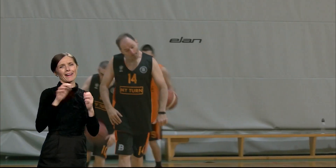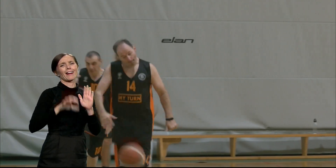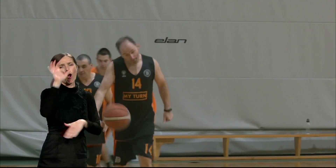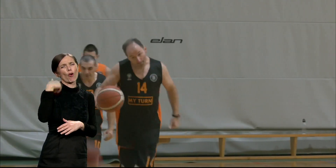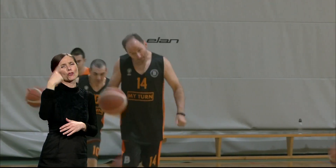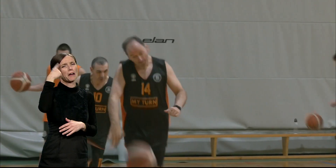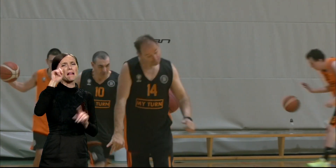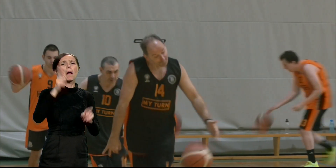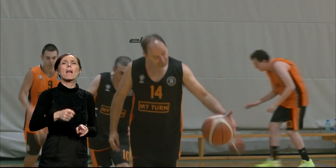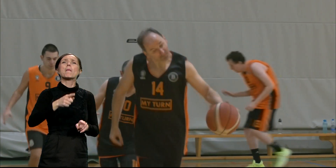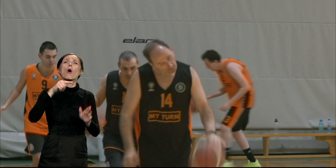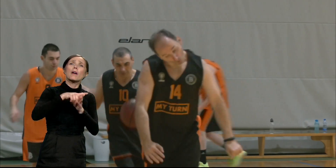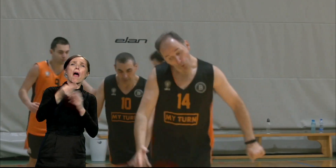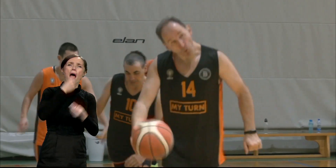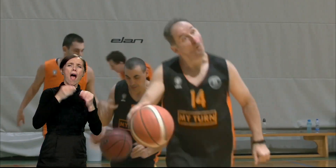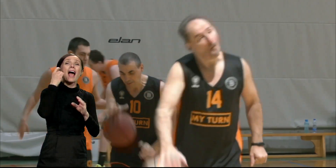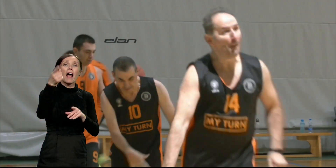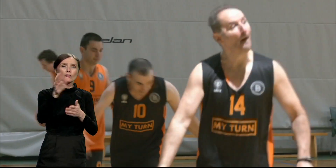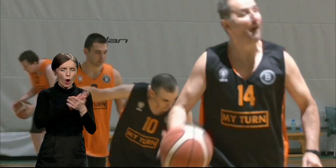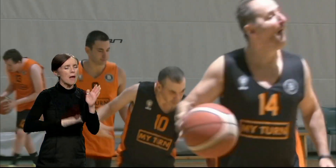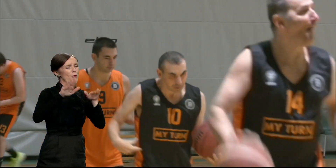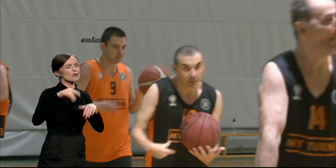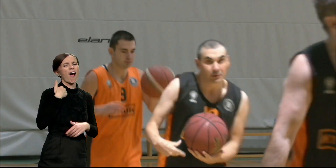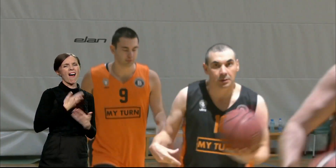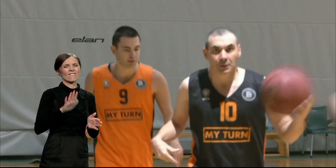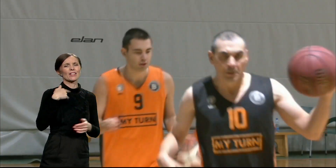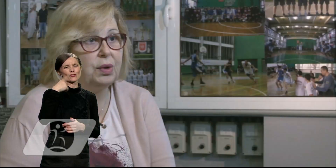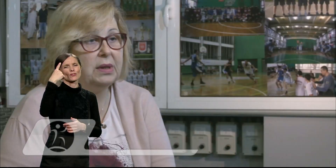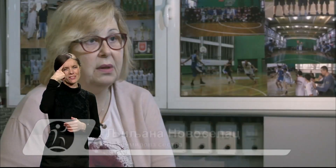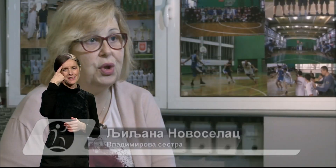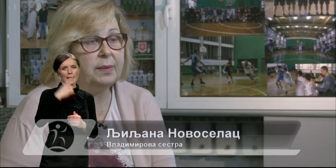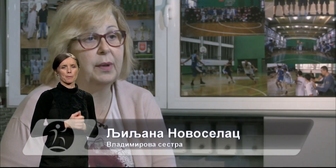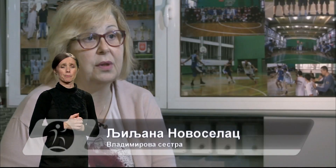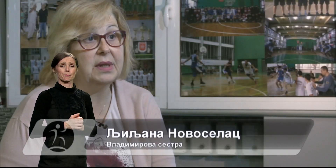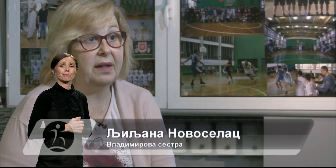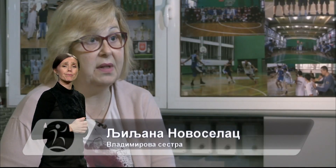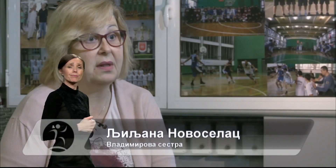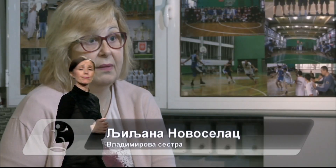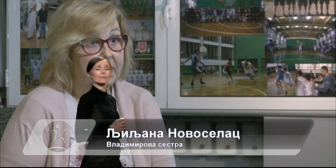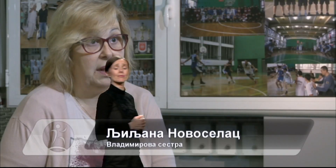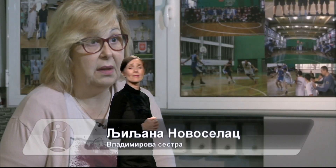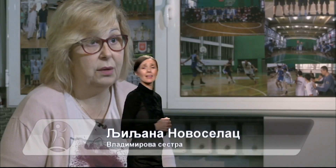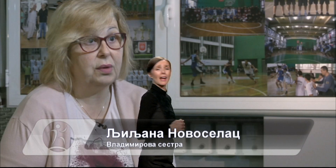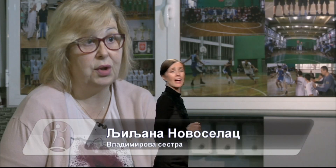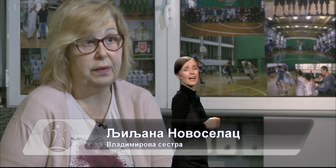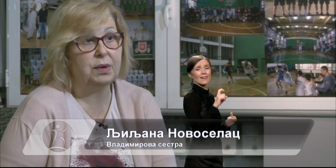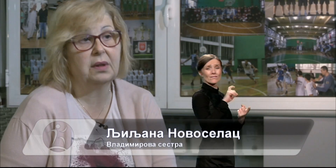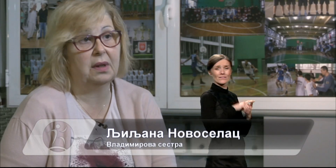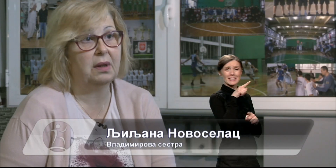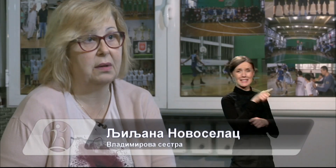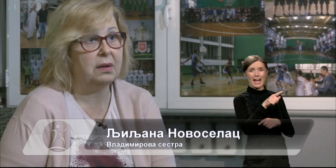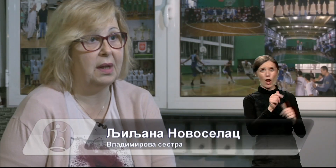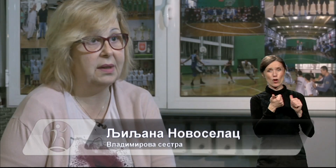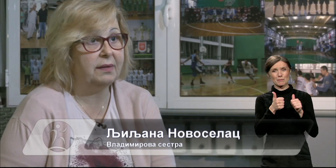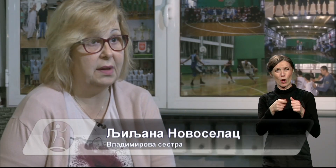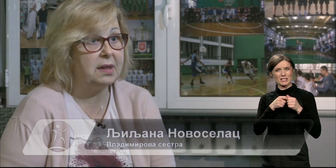ali čim ona počne, ja sam već ukapirao. Što se tiče Sportskog saveza invalida, to je državno gde